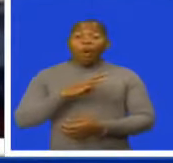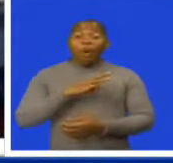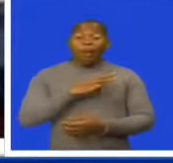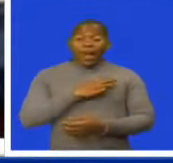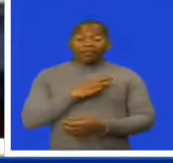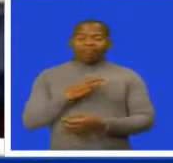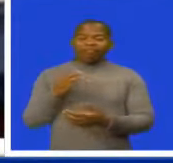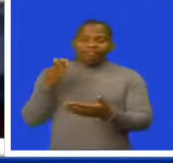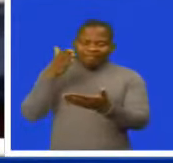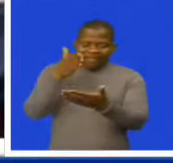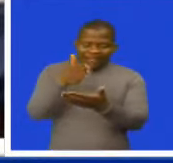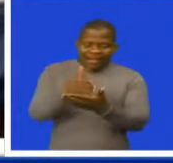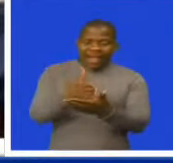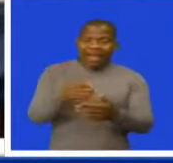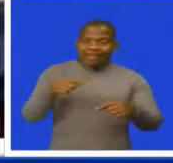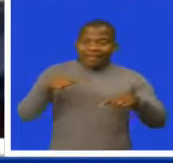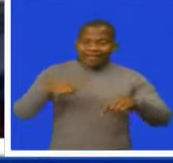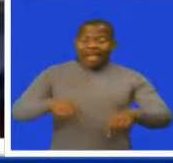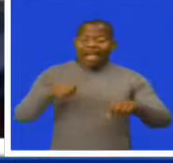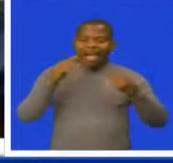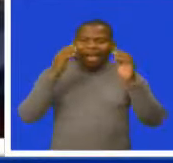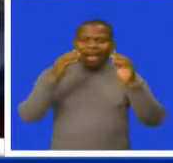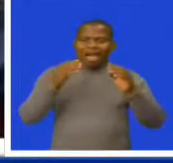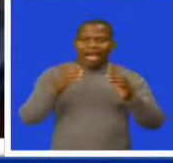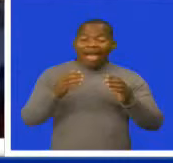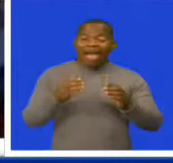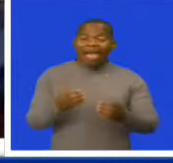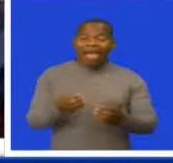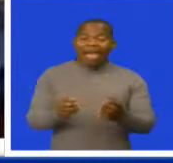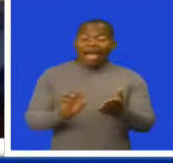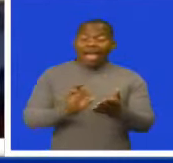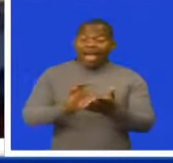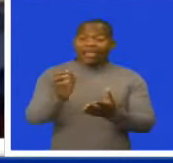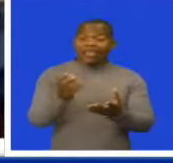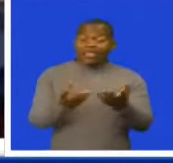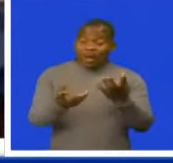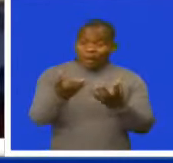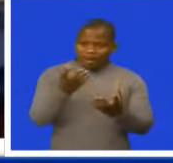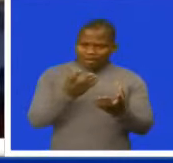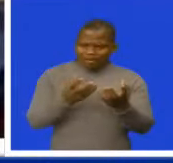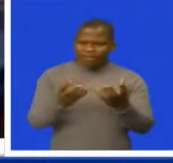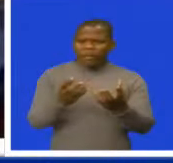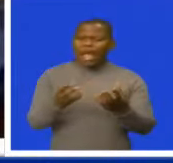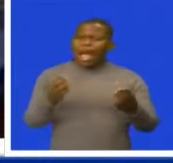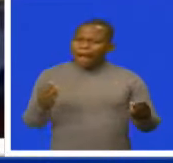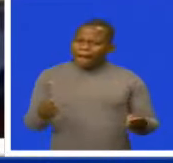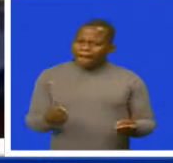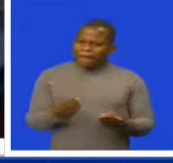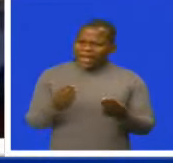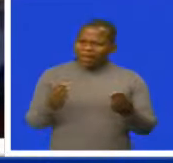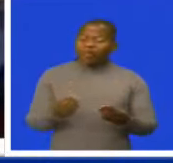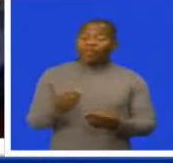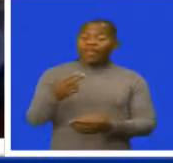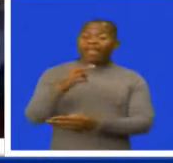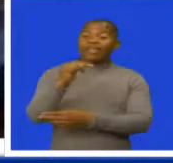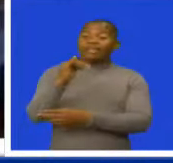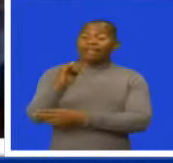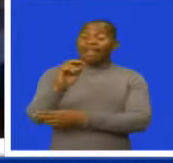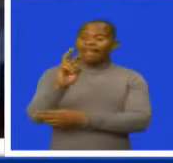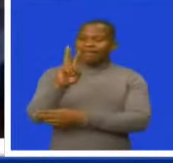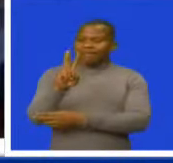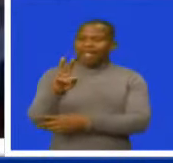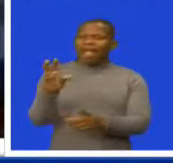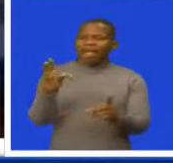letiphansi kakhulu tebantu labaphethwe nguleli gciwane. Siyakuthola ke nasifika